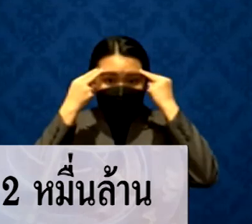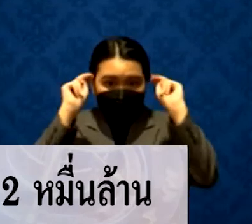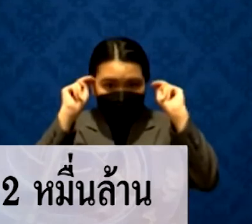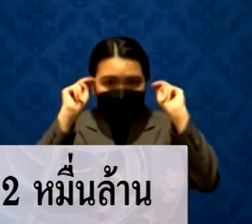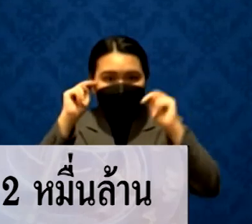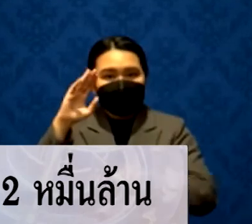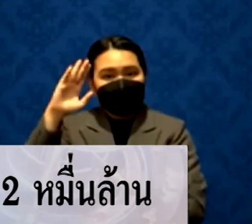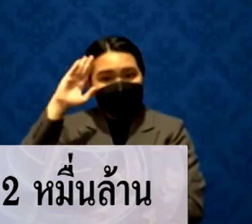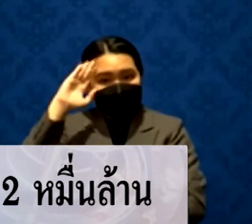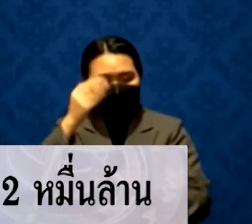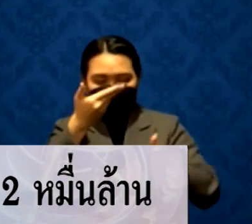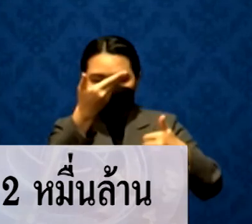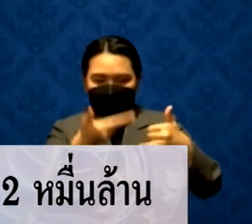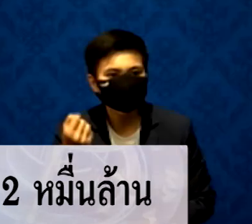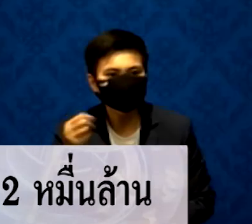บาทครับ